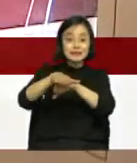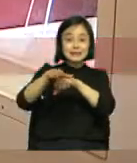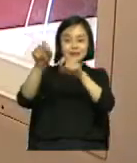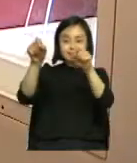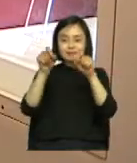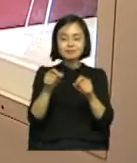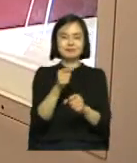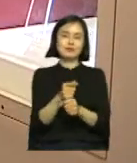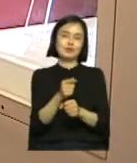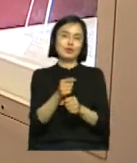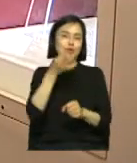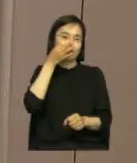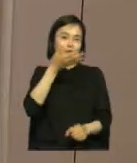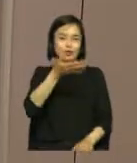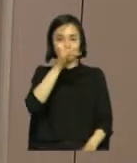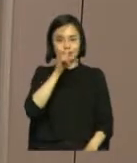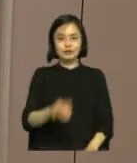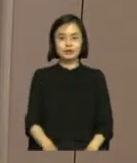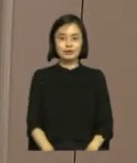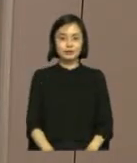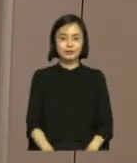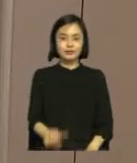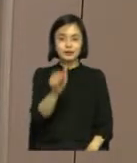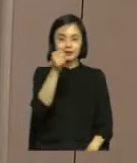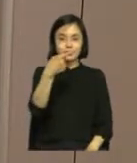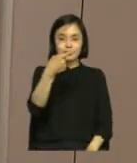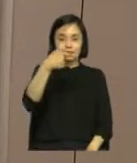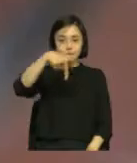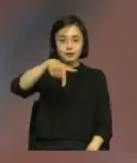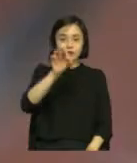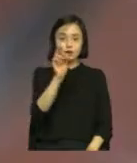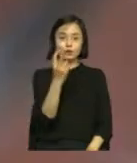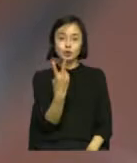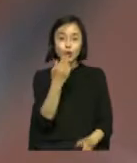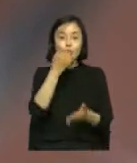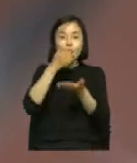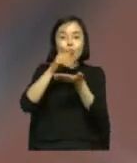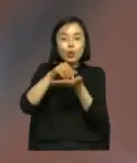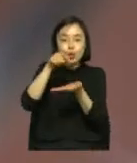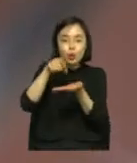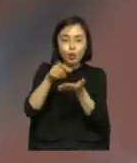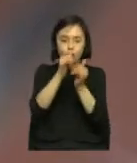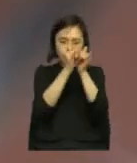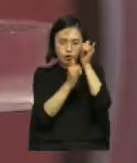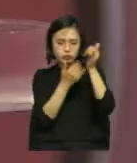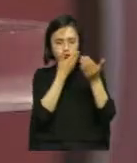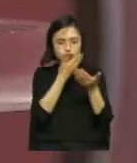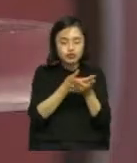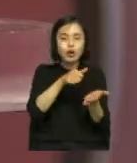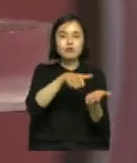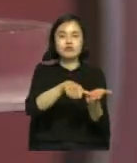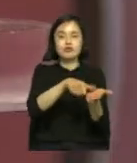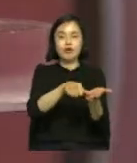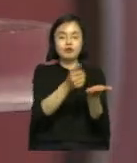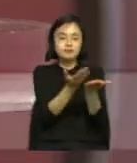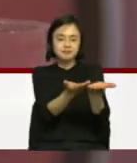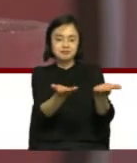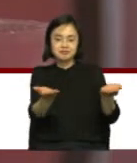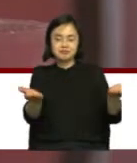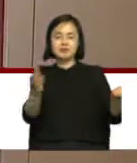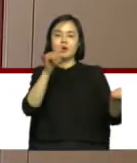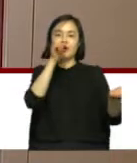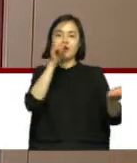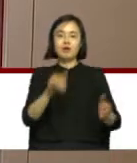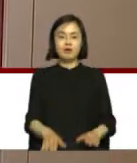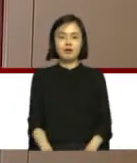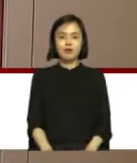도프 교섭과 5 장신구 등 중요한 사료적 가치를 지낸 유물들도 눈길을 끕니다 흑요석 의 경우 화산 안